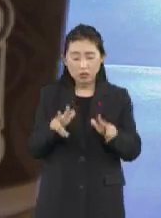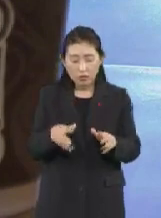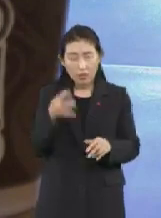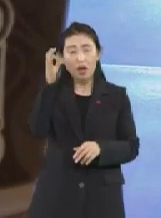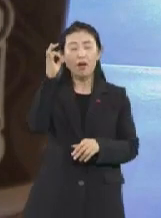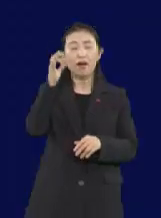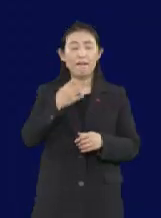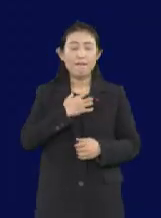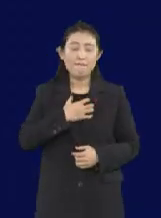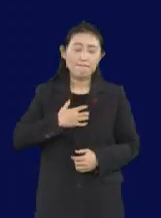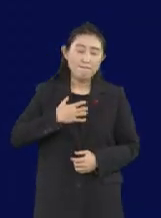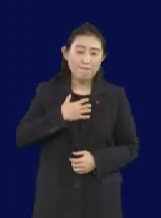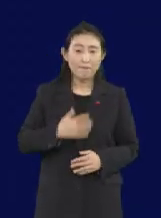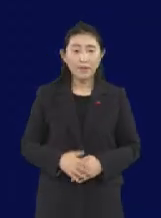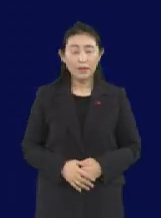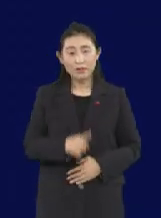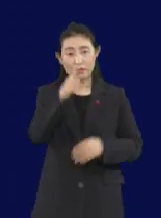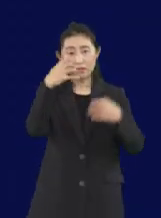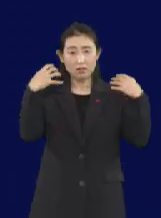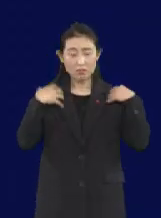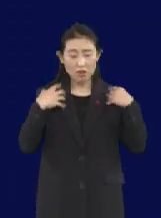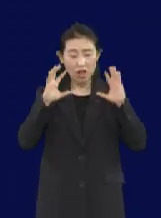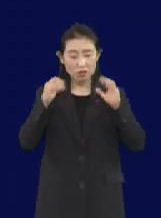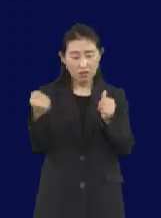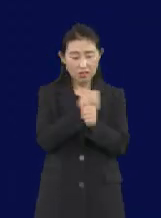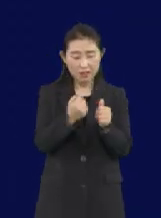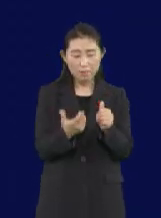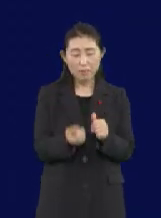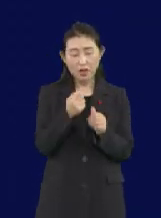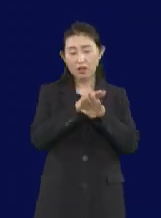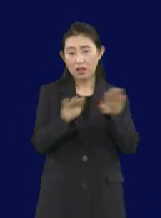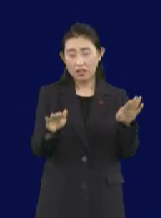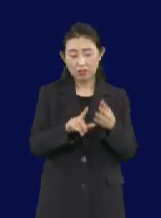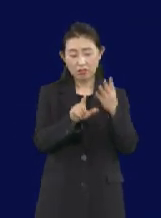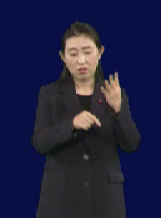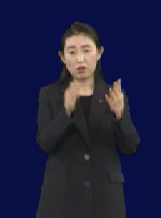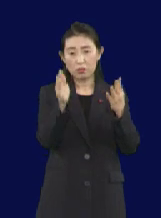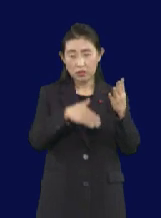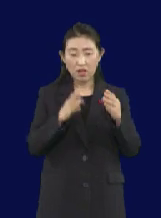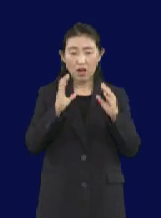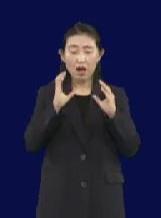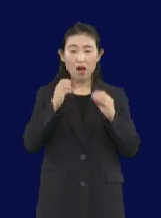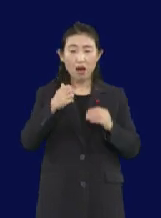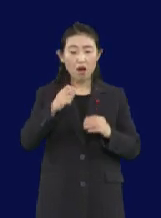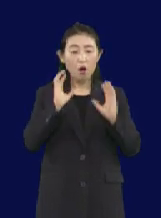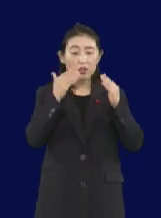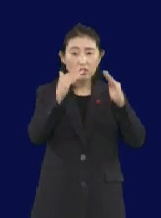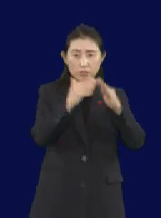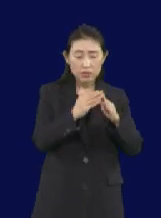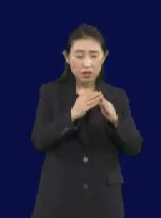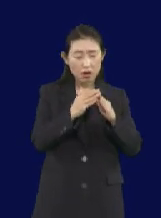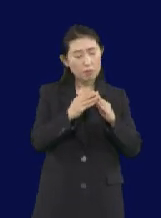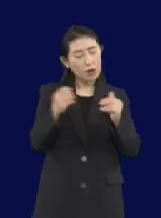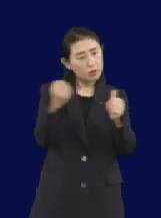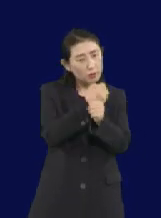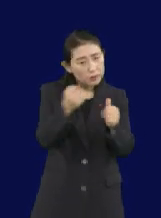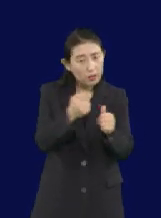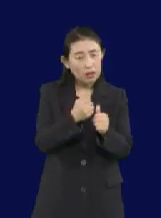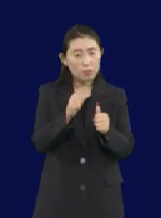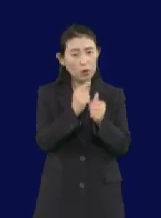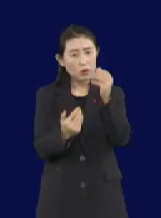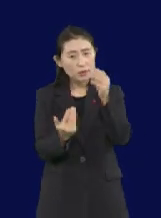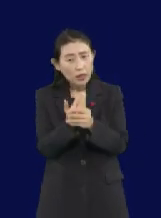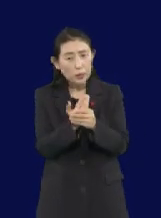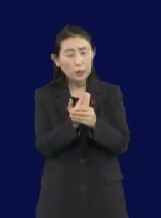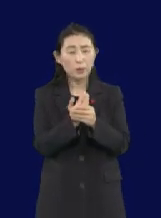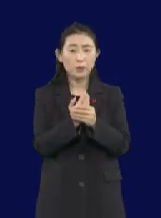무너져 내립니다. 정부는 아동학대 초기 개입을 위해 지난 4월부터 자녀가 어린이집에서 아동학대 또는